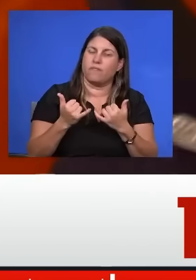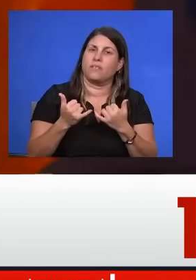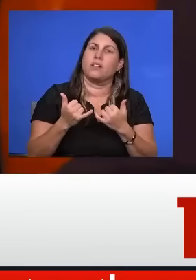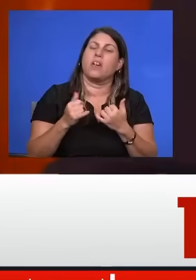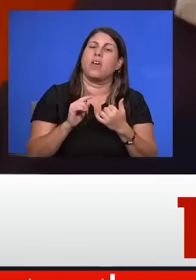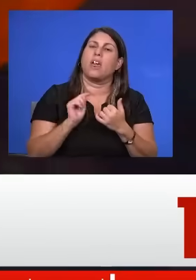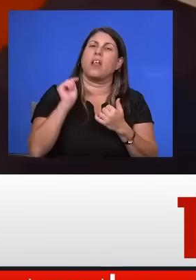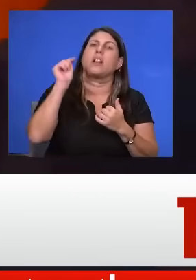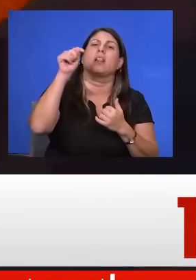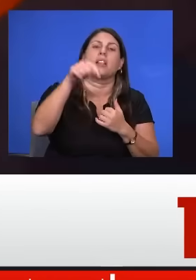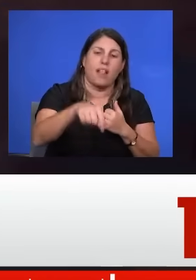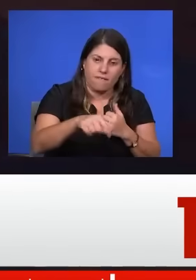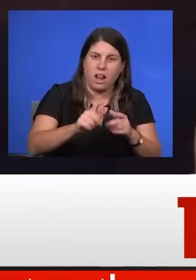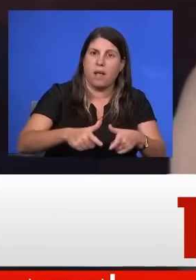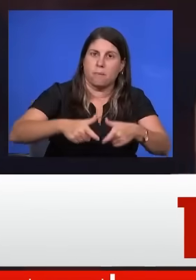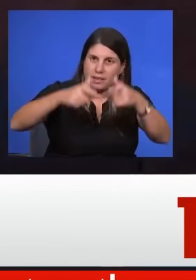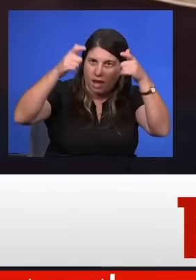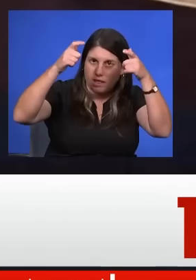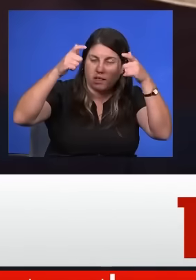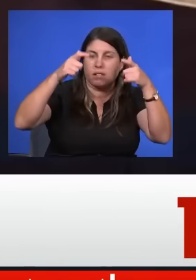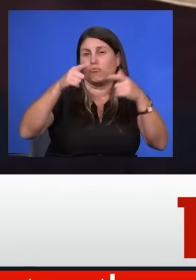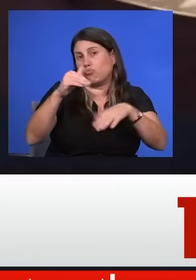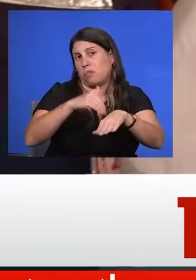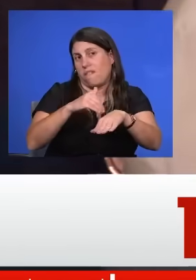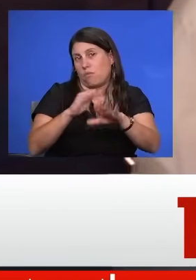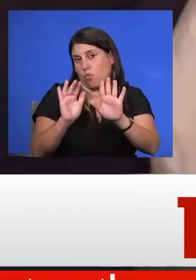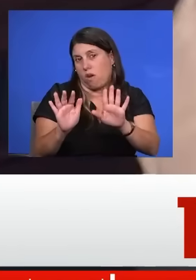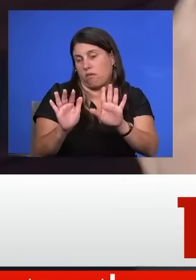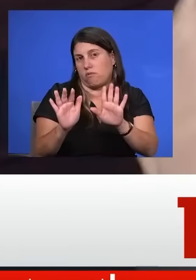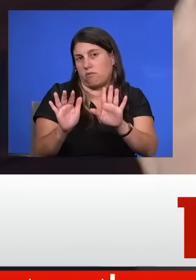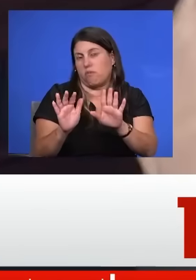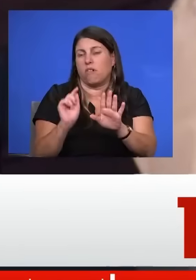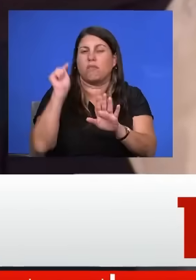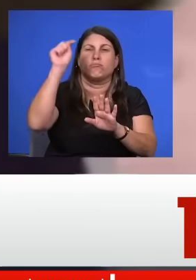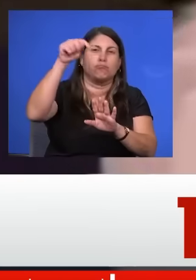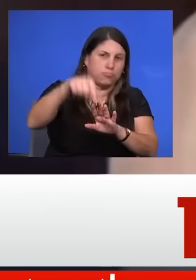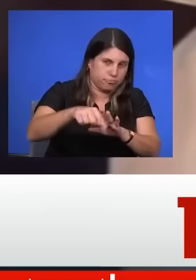בניין. זה הדיווח, נפל על בניין.